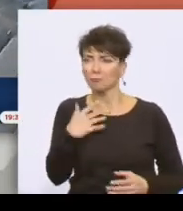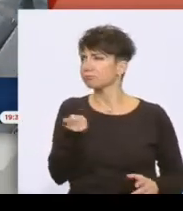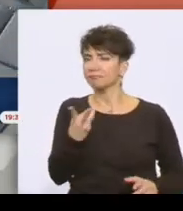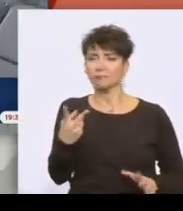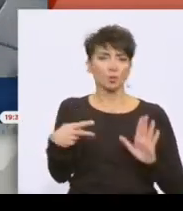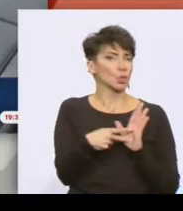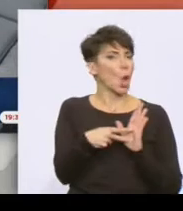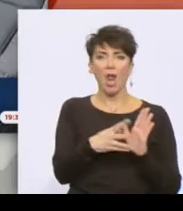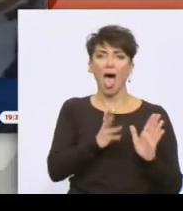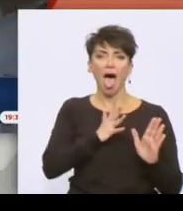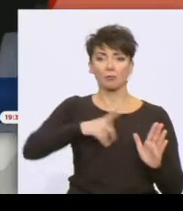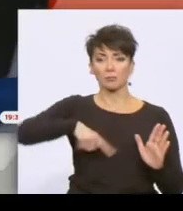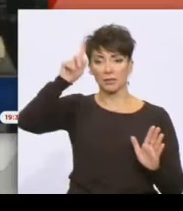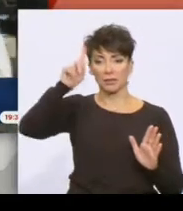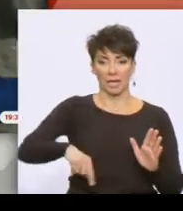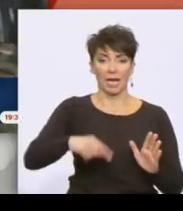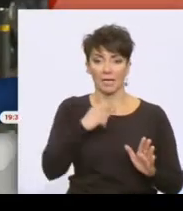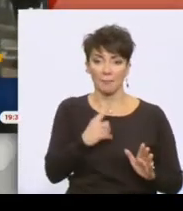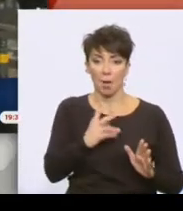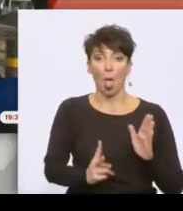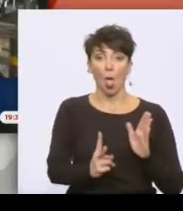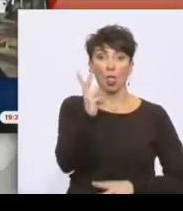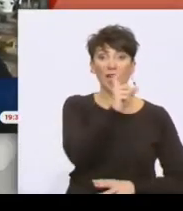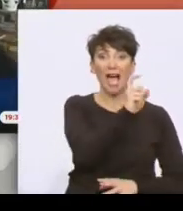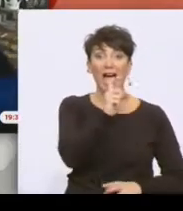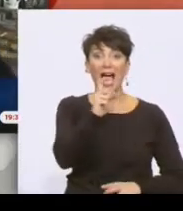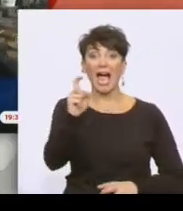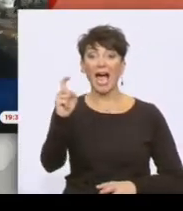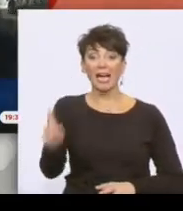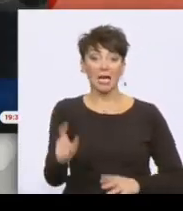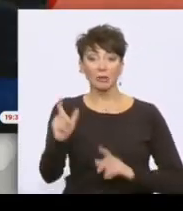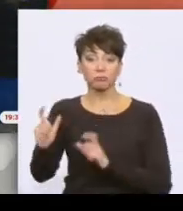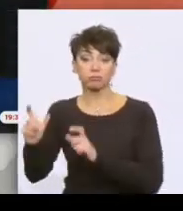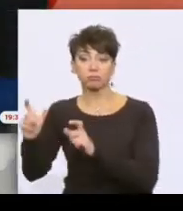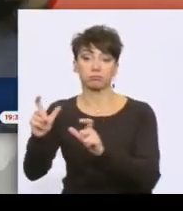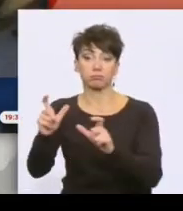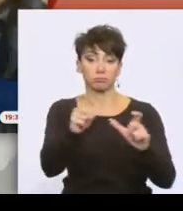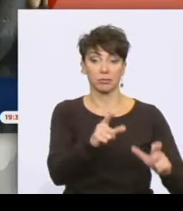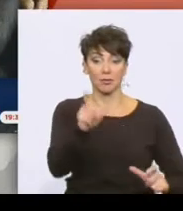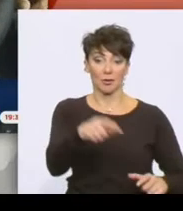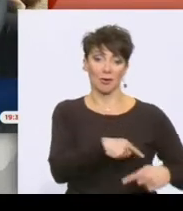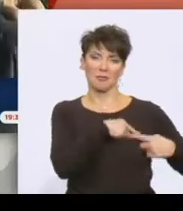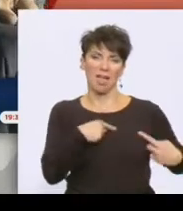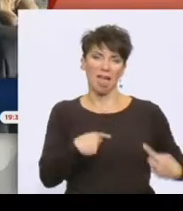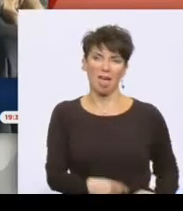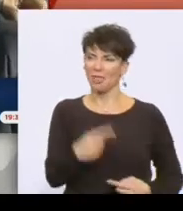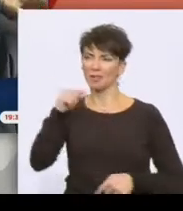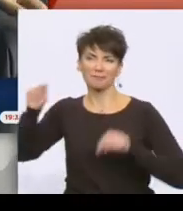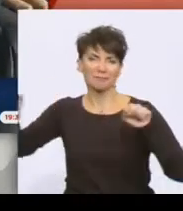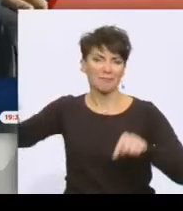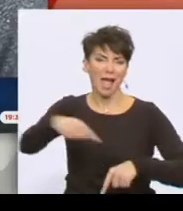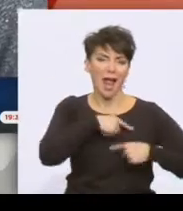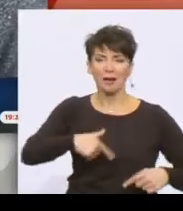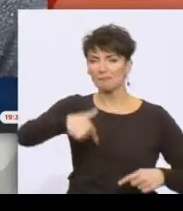2.000 ανθρώπους την ημέρα. Έχουν περάσει τις 12 εκατομμύρια μερίδες και εθελοντές σαν τον Βασίλη εδώ και διάφορους άλλους,